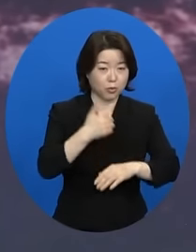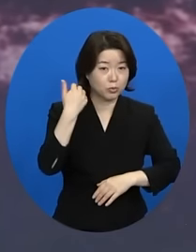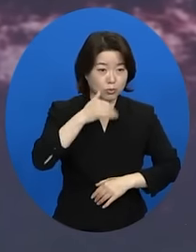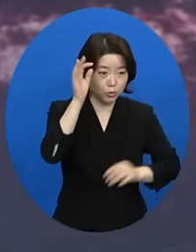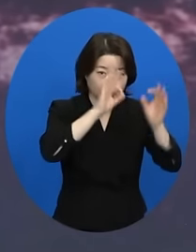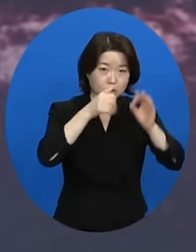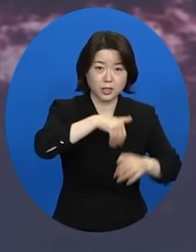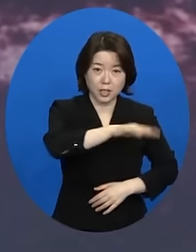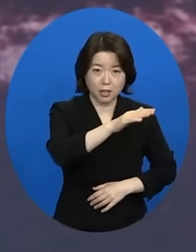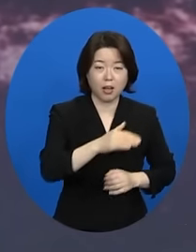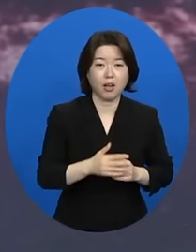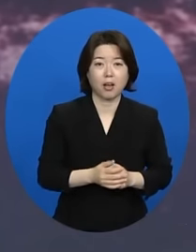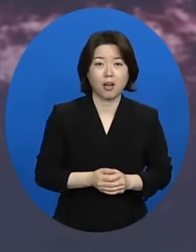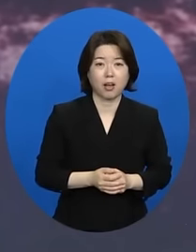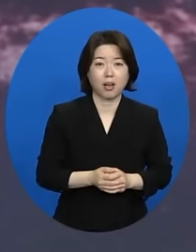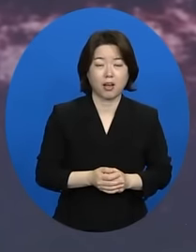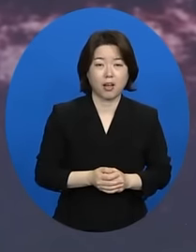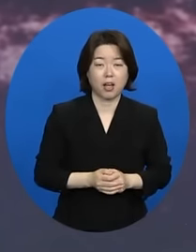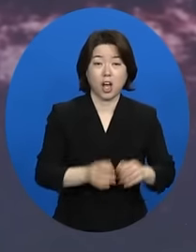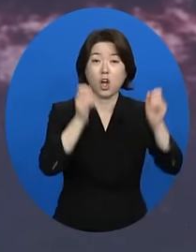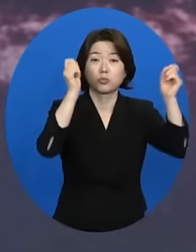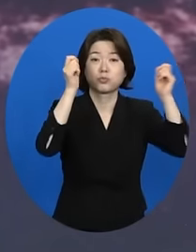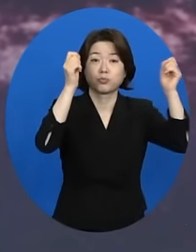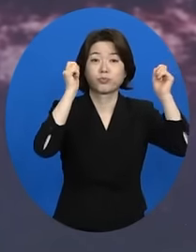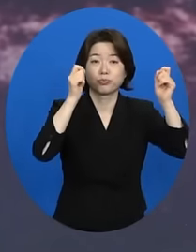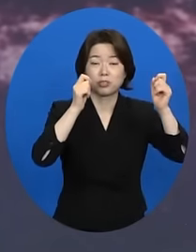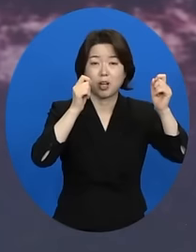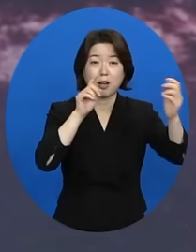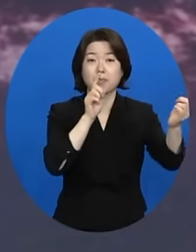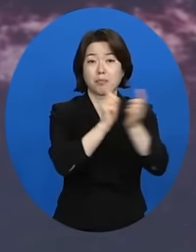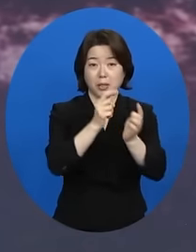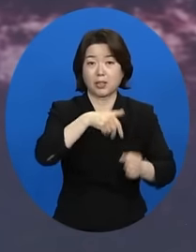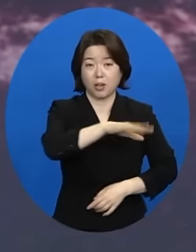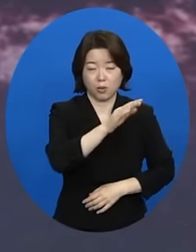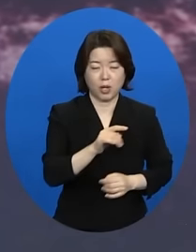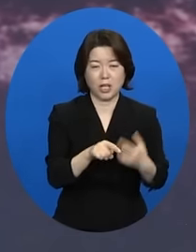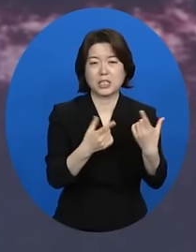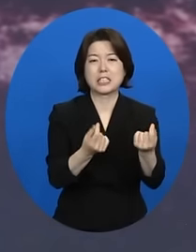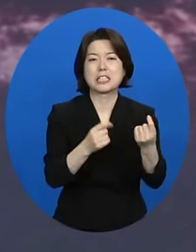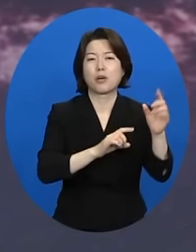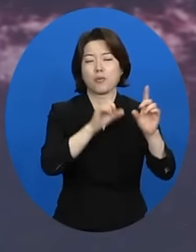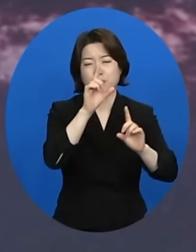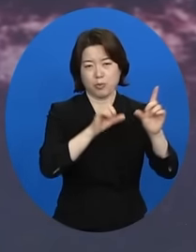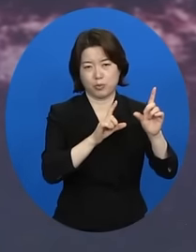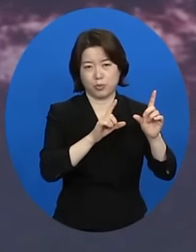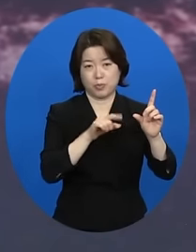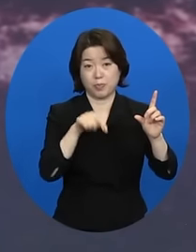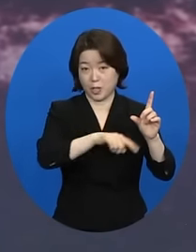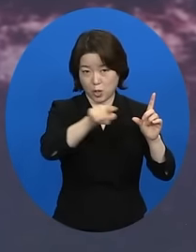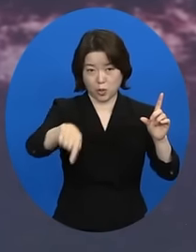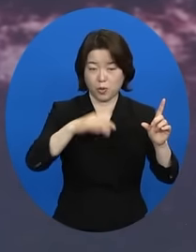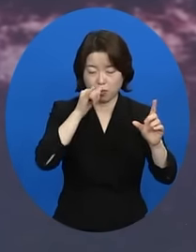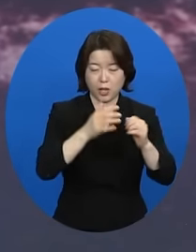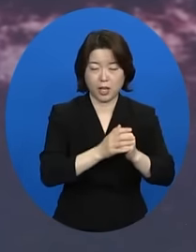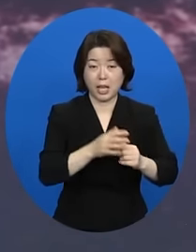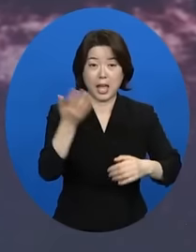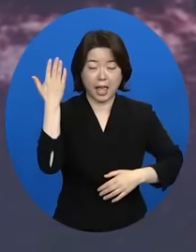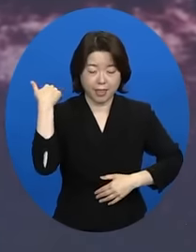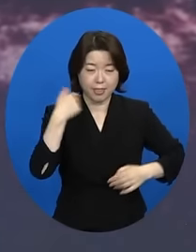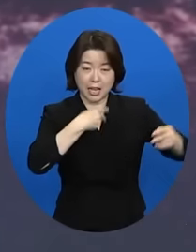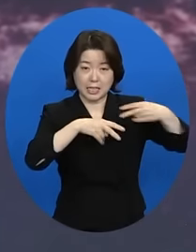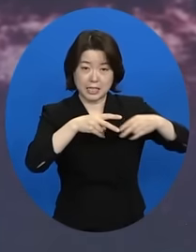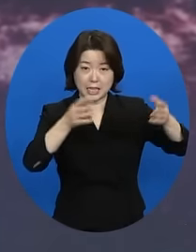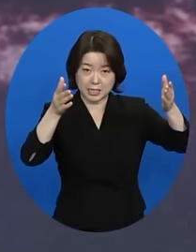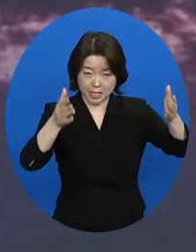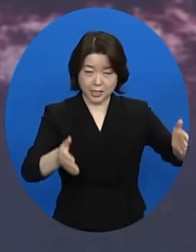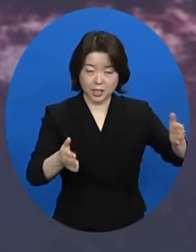찾아갑니까? 엔돌의 무당을 찾아가잖아요. 그러니까 이와 같은 모습들이 있었던 것이죠. 사사기에도요, 미가라고